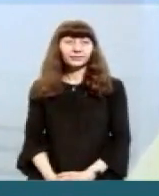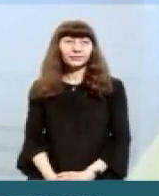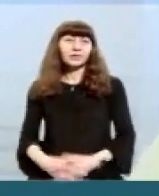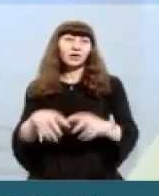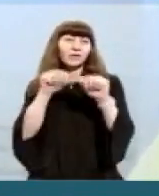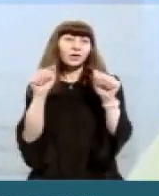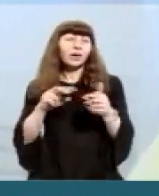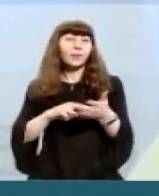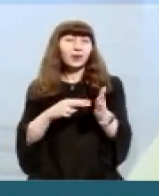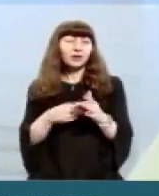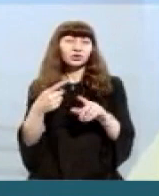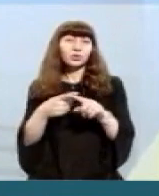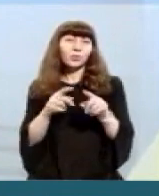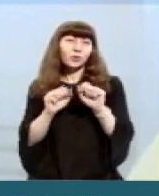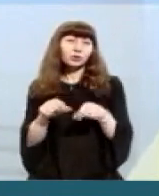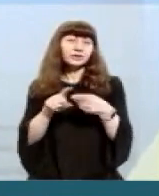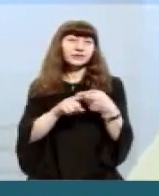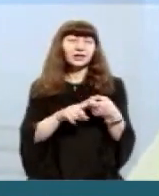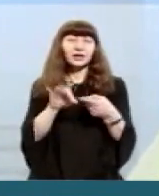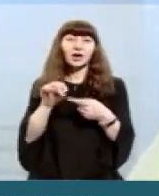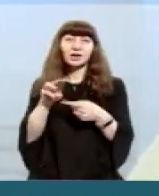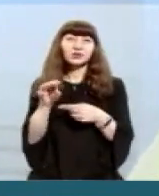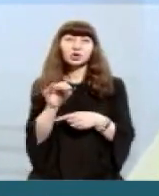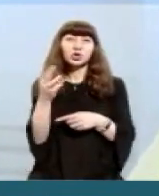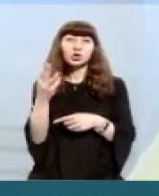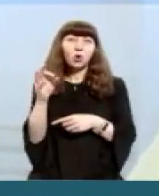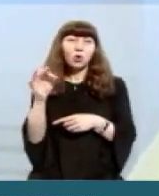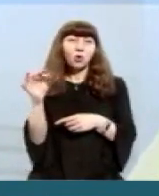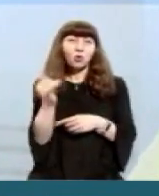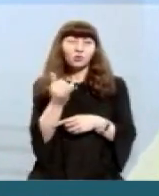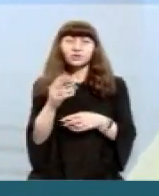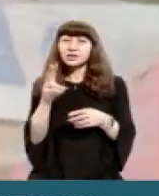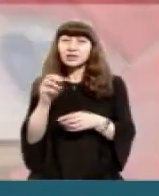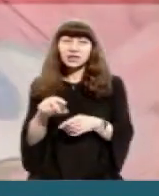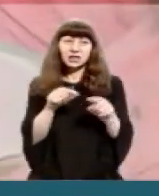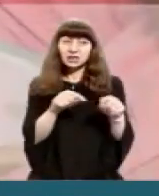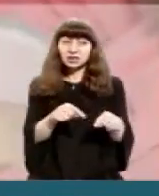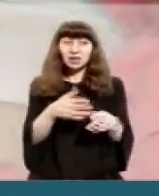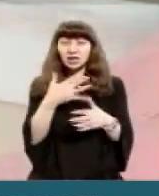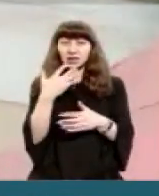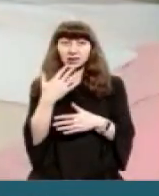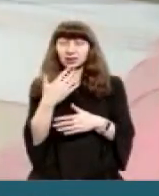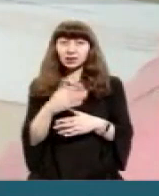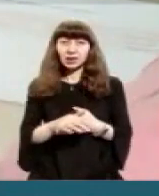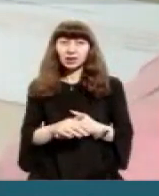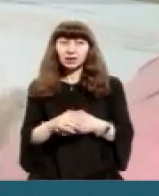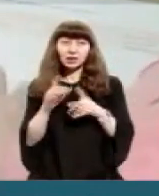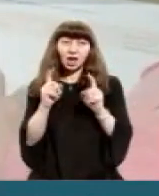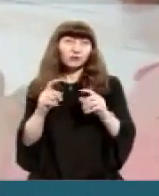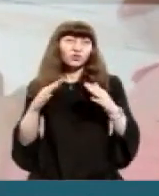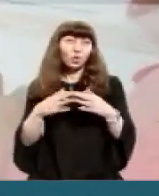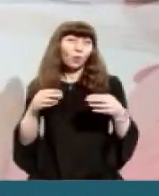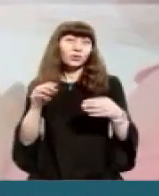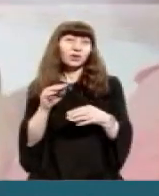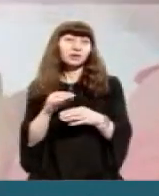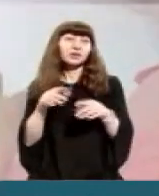Формат проекта частично можно отнести к реалити-шоу. Нет, здесь участников не заточают во время съемок в дом, напичканный